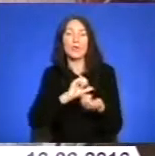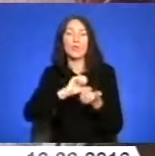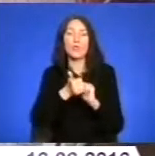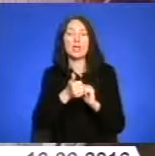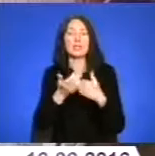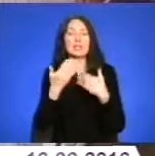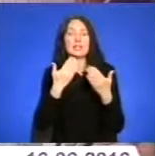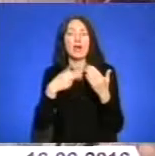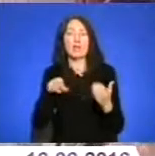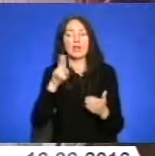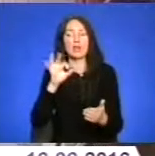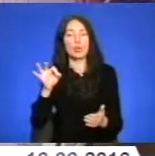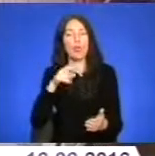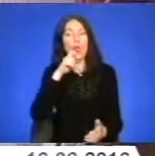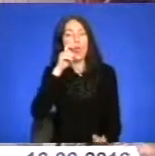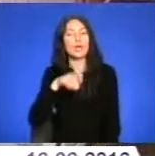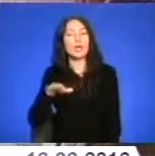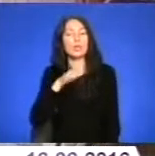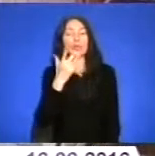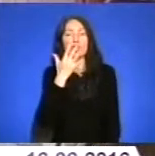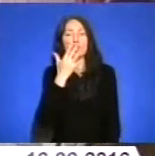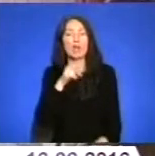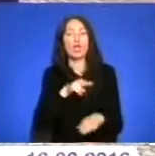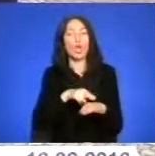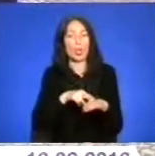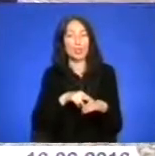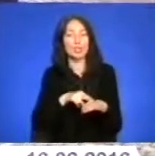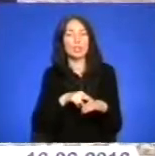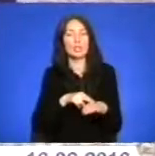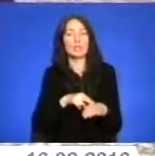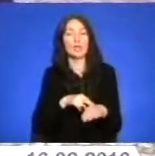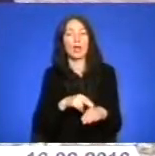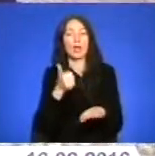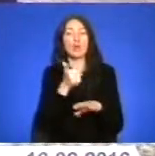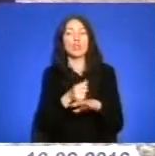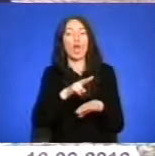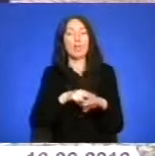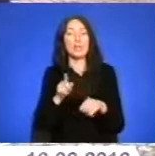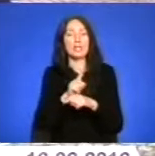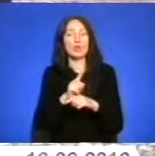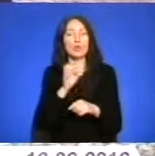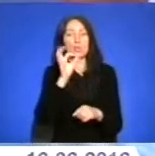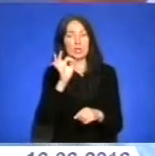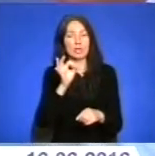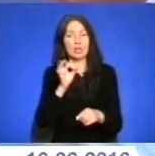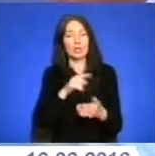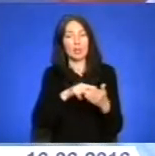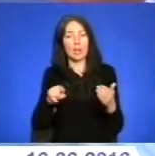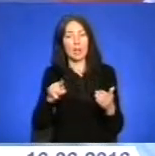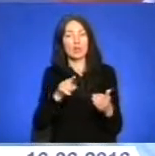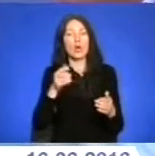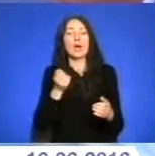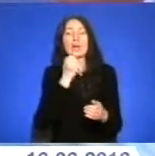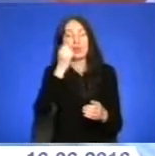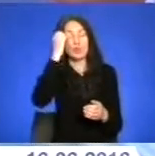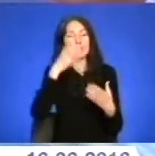ставлення до української національної поліції. Очільник поліції Тернопільщини зазначив, що завдяки спільним зусиллям